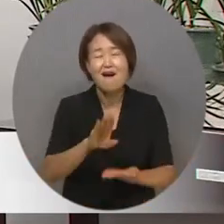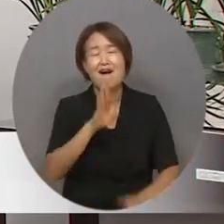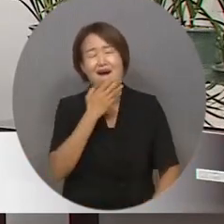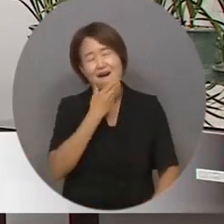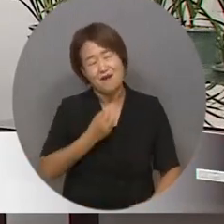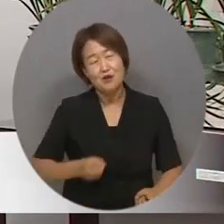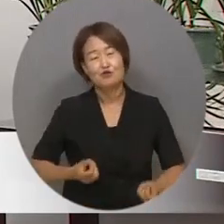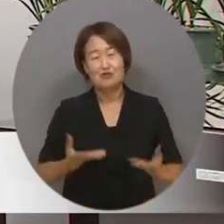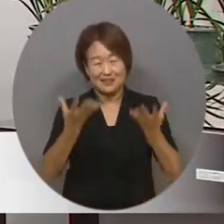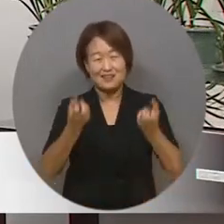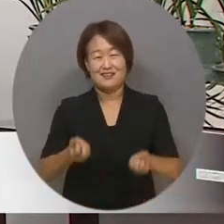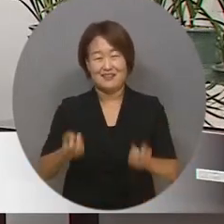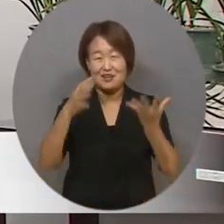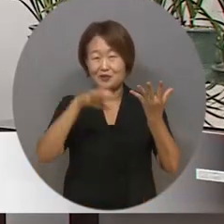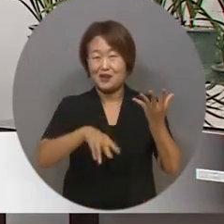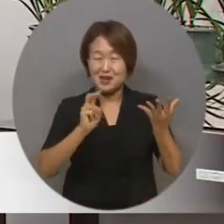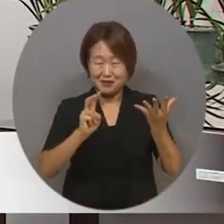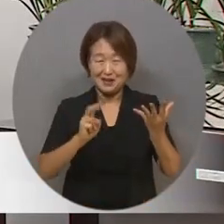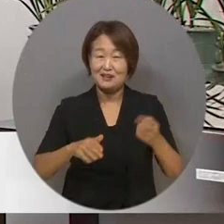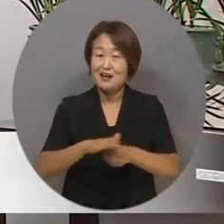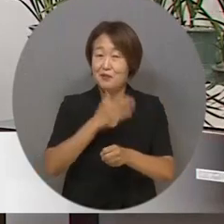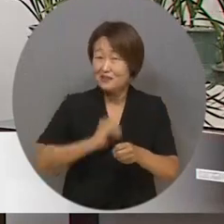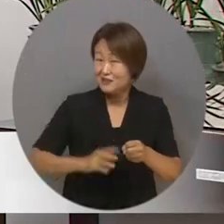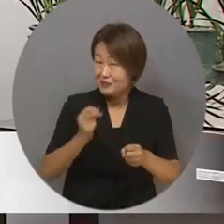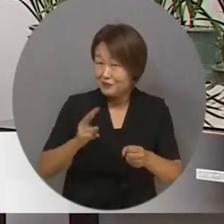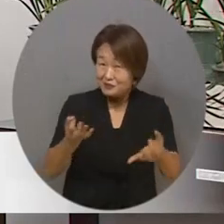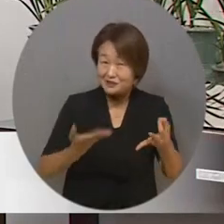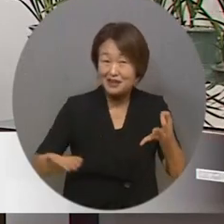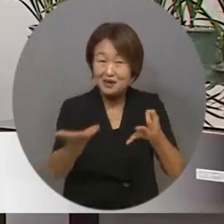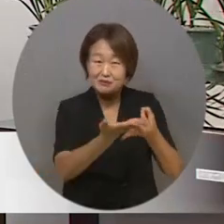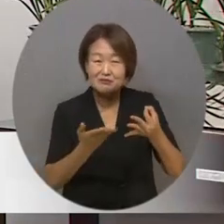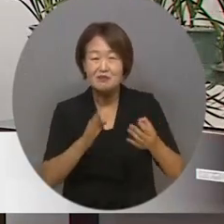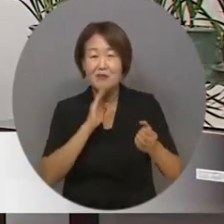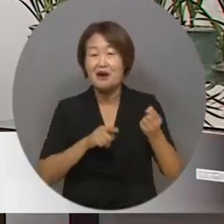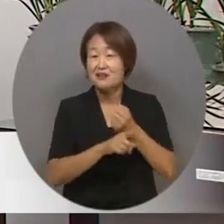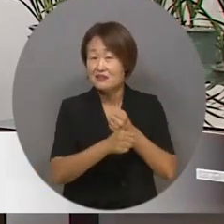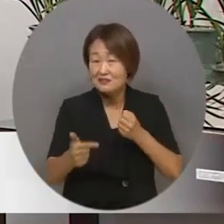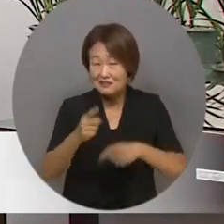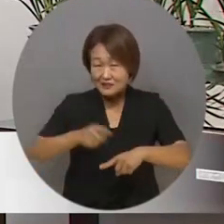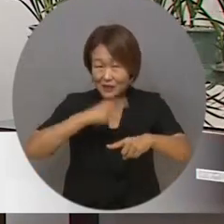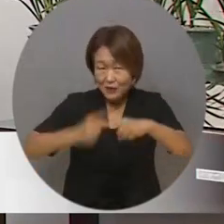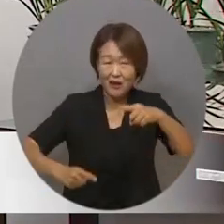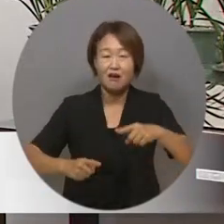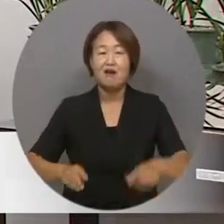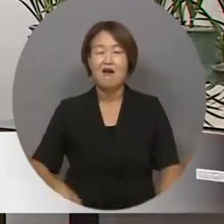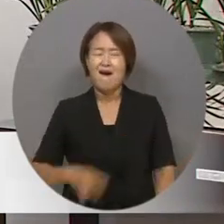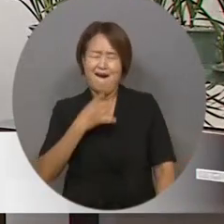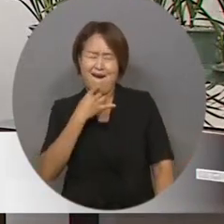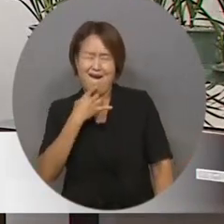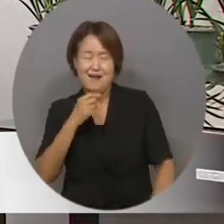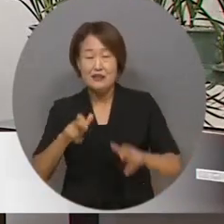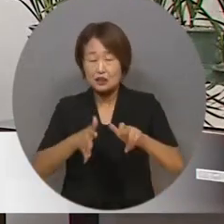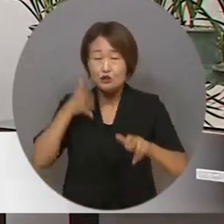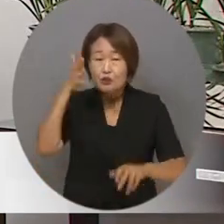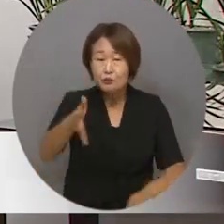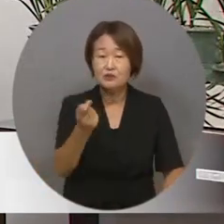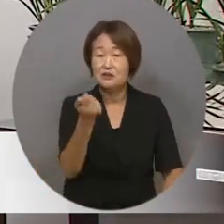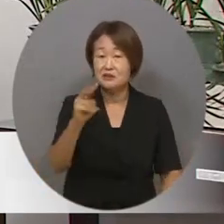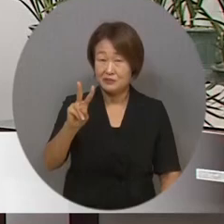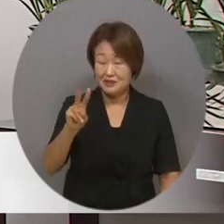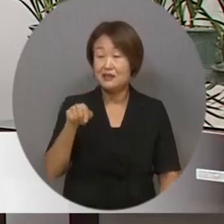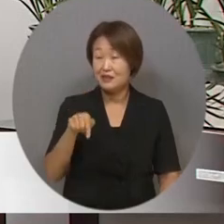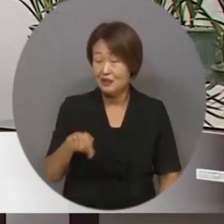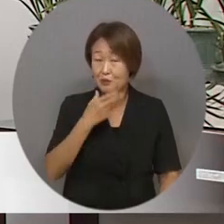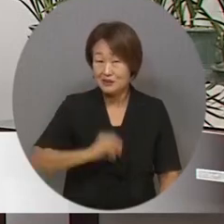것이라 기대합니다. 사랑하는 복지TV 시청자 여러분, 이 뜻깊은 대회에 국내 유일의 장애인 전문 채널인